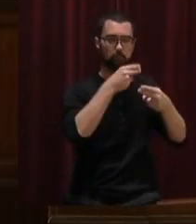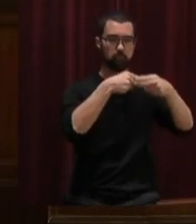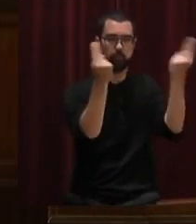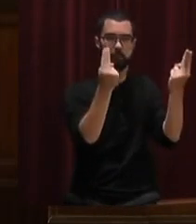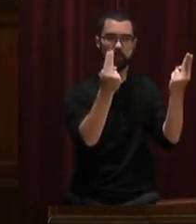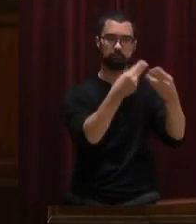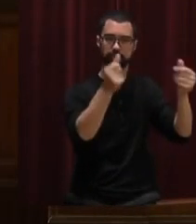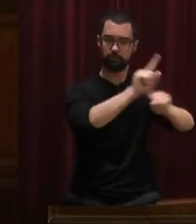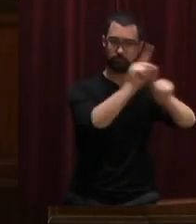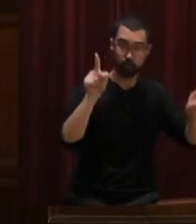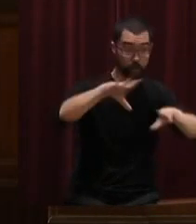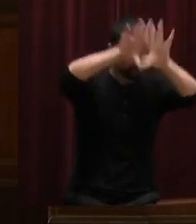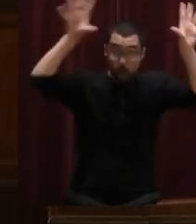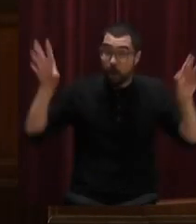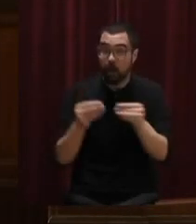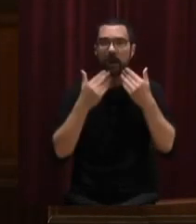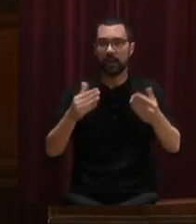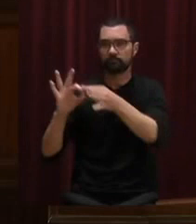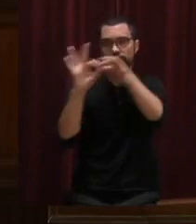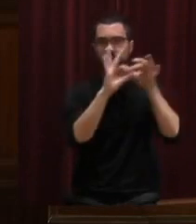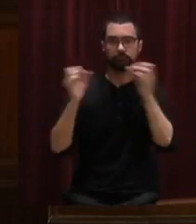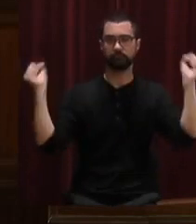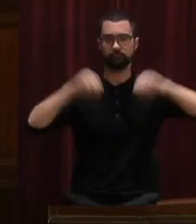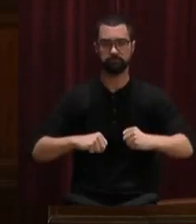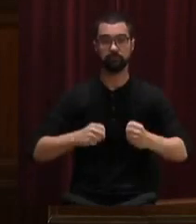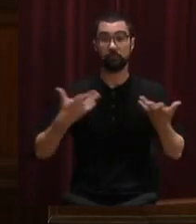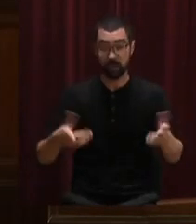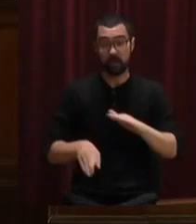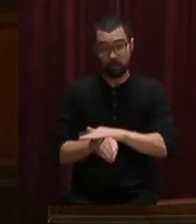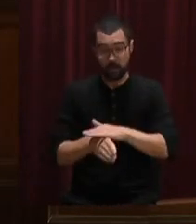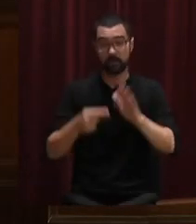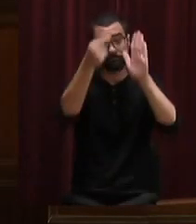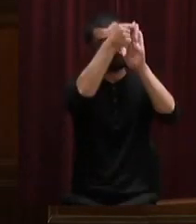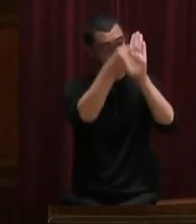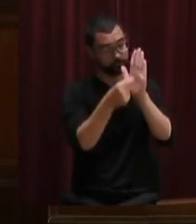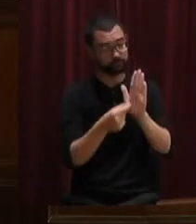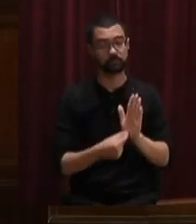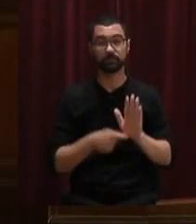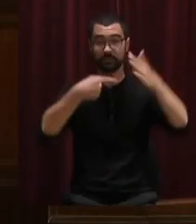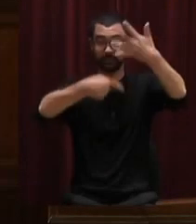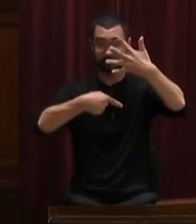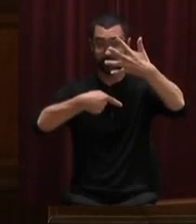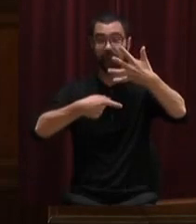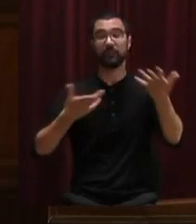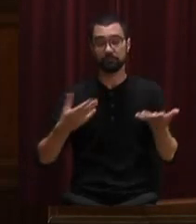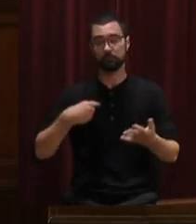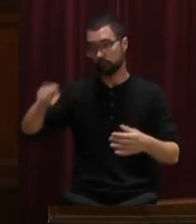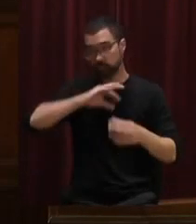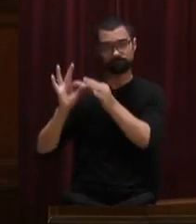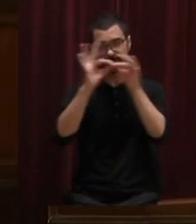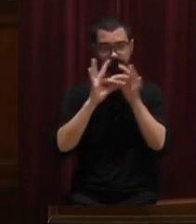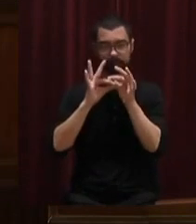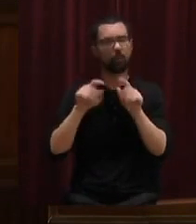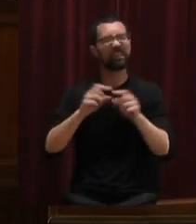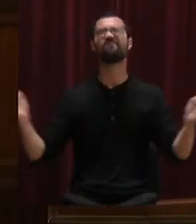Els plantejo ara que ho tornem a fer, que ens unim per afrontar els reptes que els he exposat. Facem feina en un gran acord de país, per